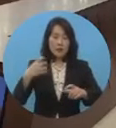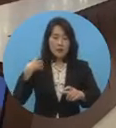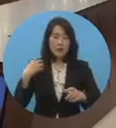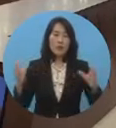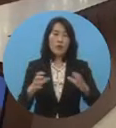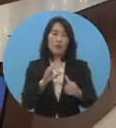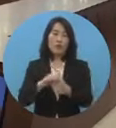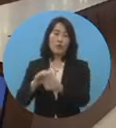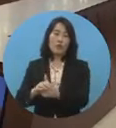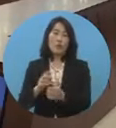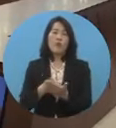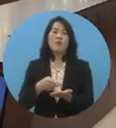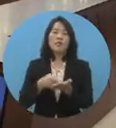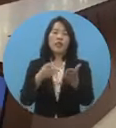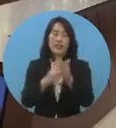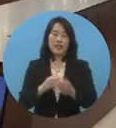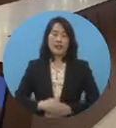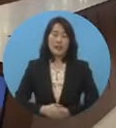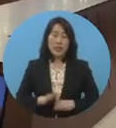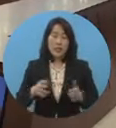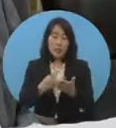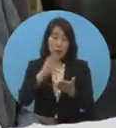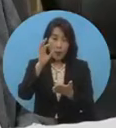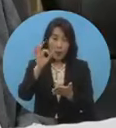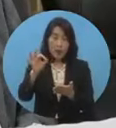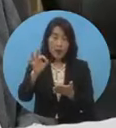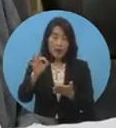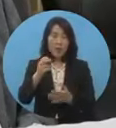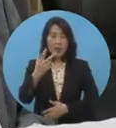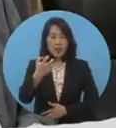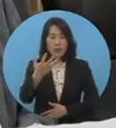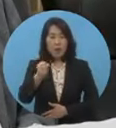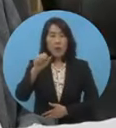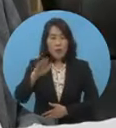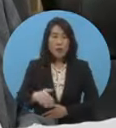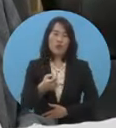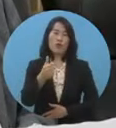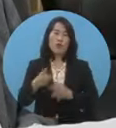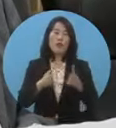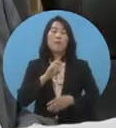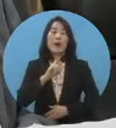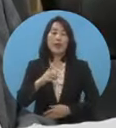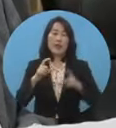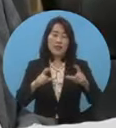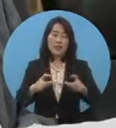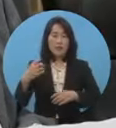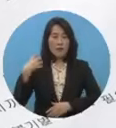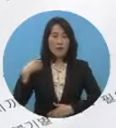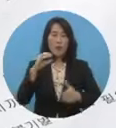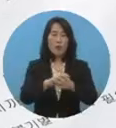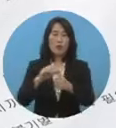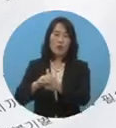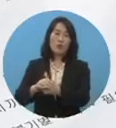적용을 거니 했습니다 현재 정부 발주 공사 는 법률에 따라 78억 원 미만 소규모 사업에만 지역은 후